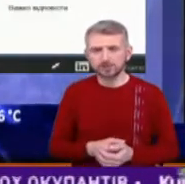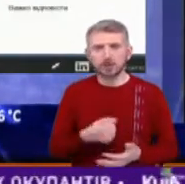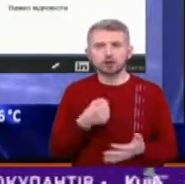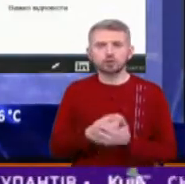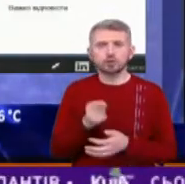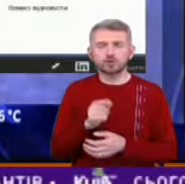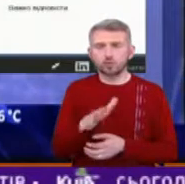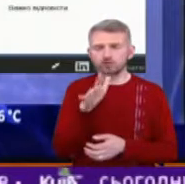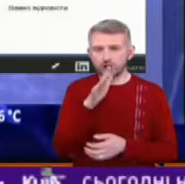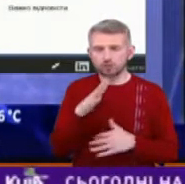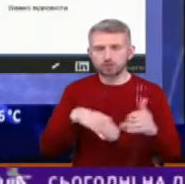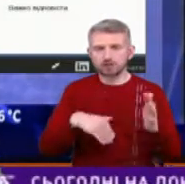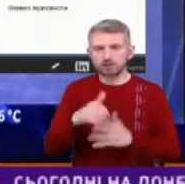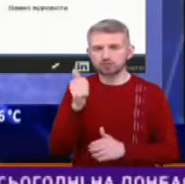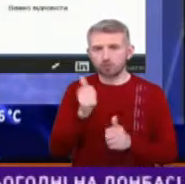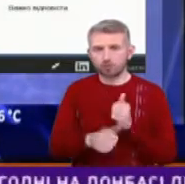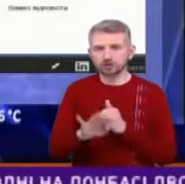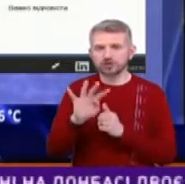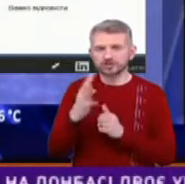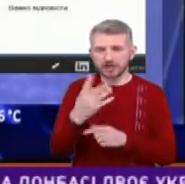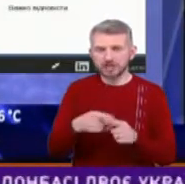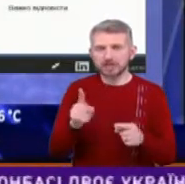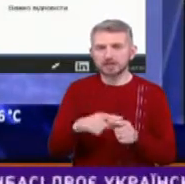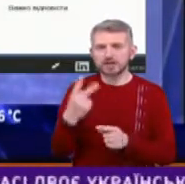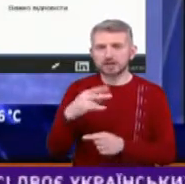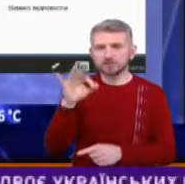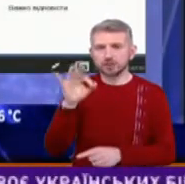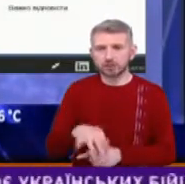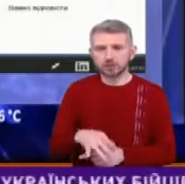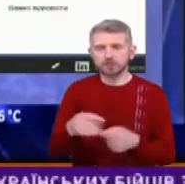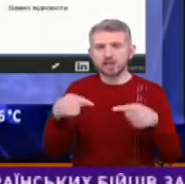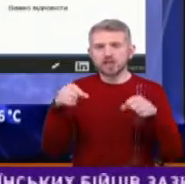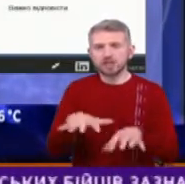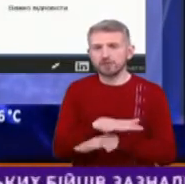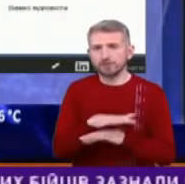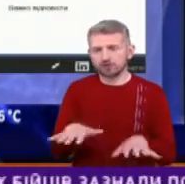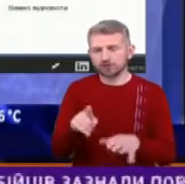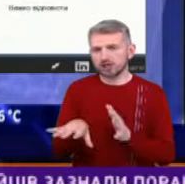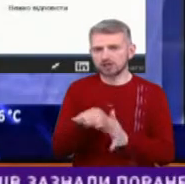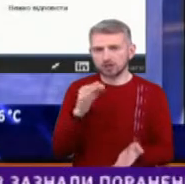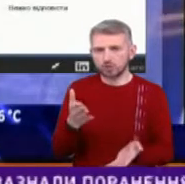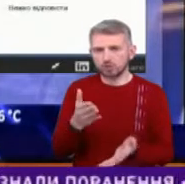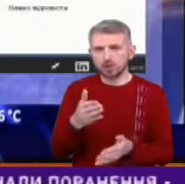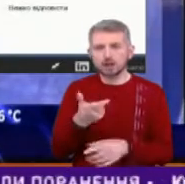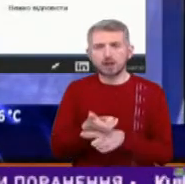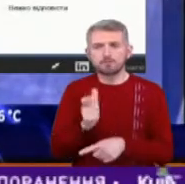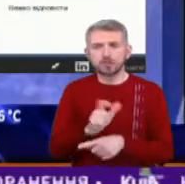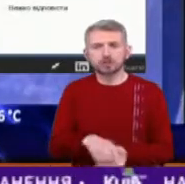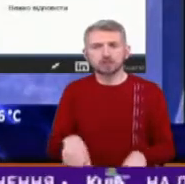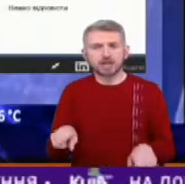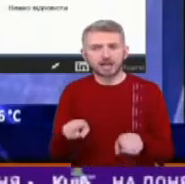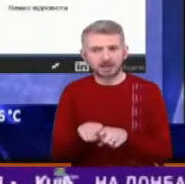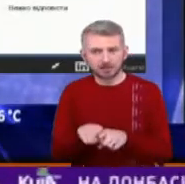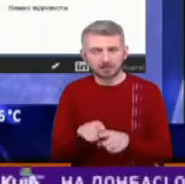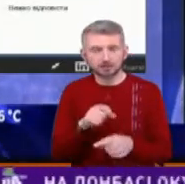цього часу практично кожен четвертий, це 20%, не визначилися з вибором. Найбільше таких, і це от питання